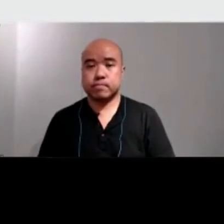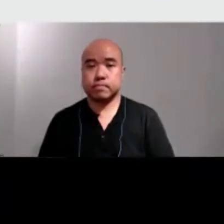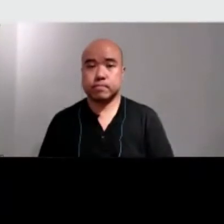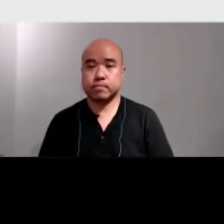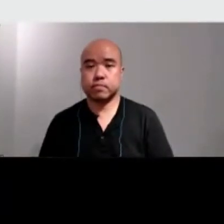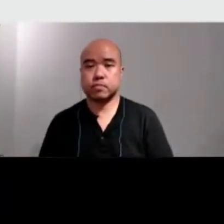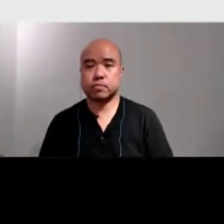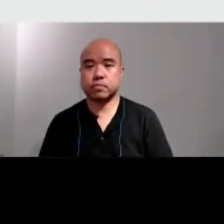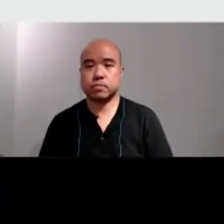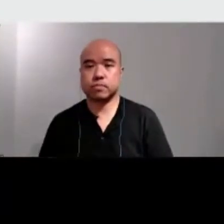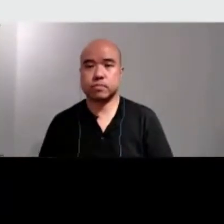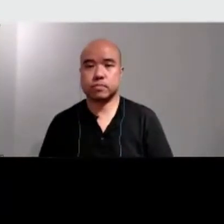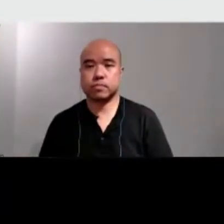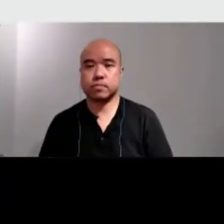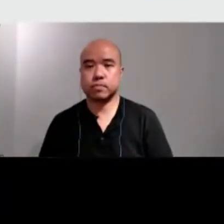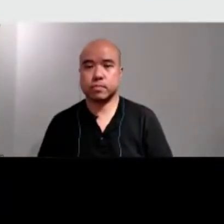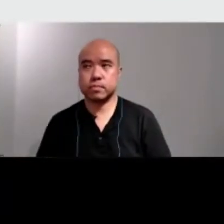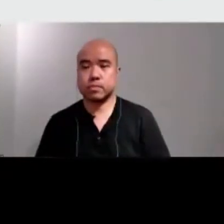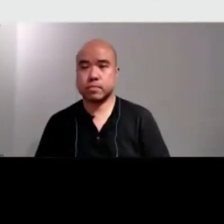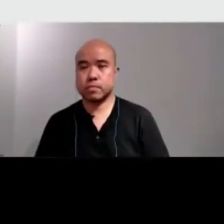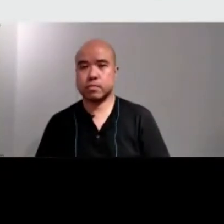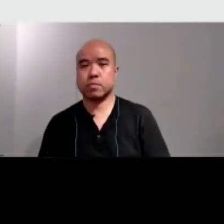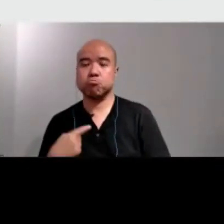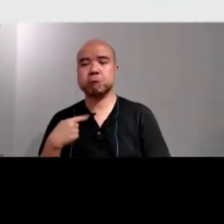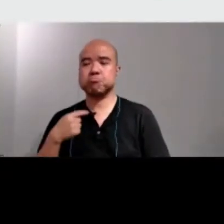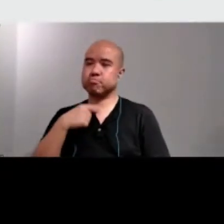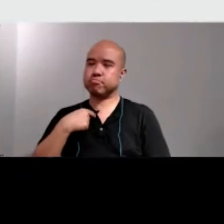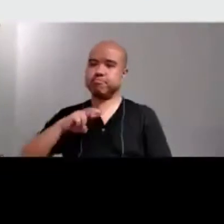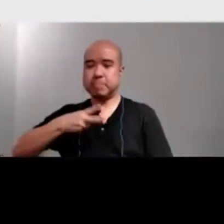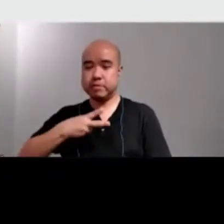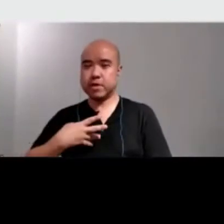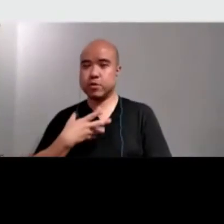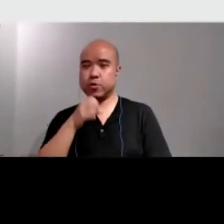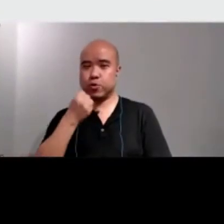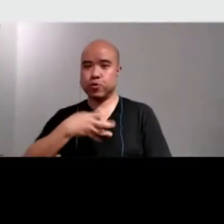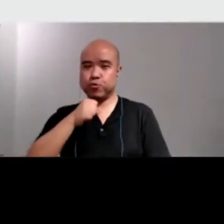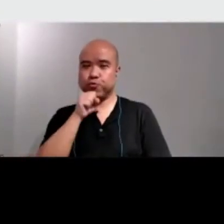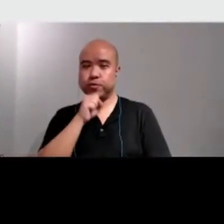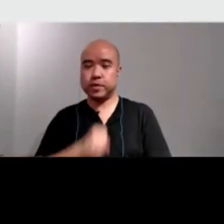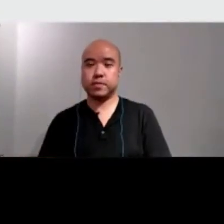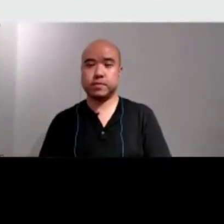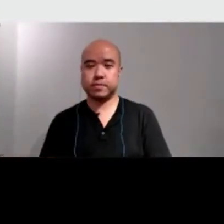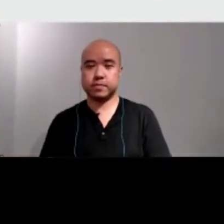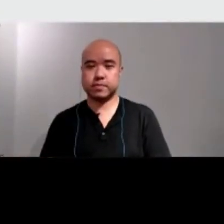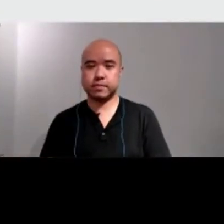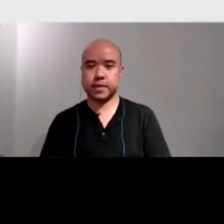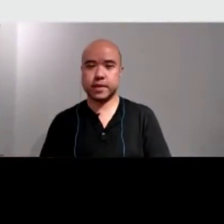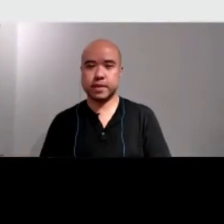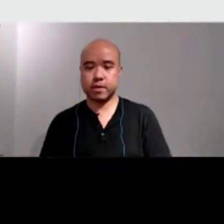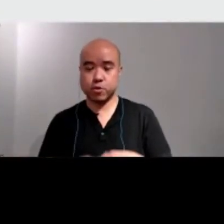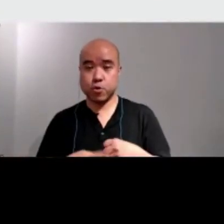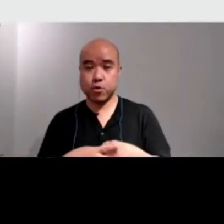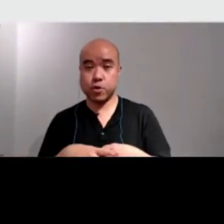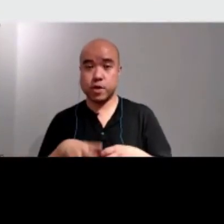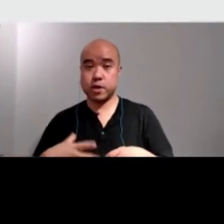的嘉宾的部分了，又去回主持通先。Okay？ 接下来就是第二部分。第二部分呢，就是聚集力量推